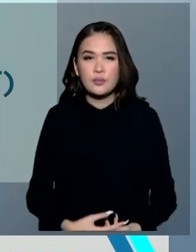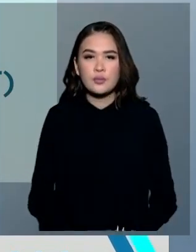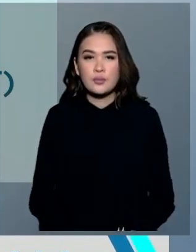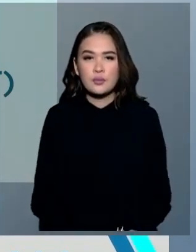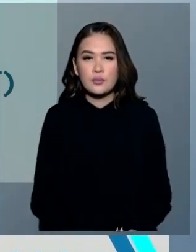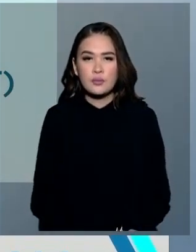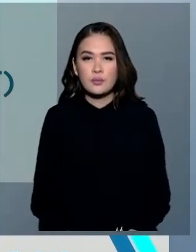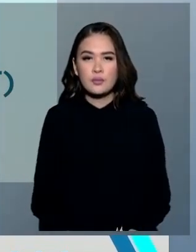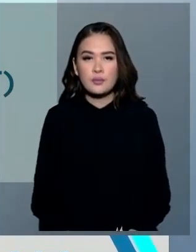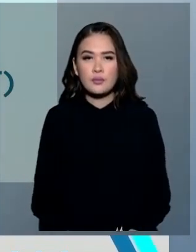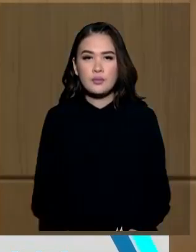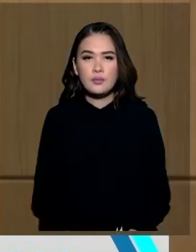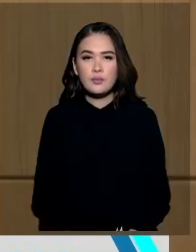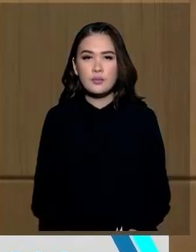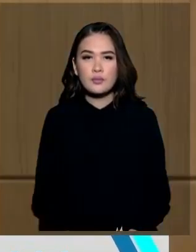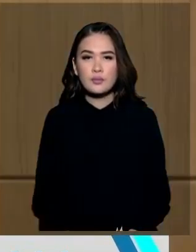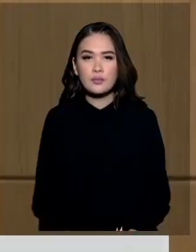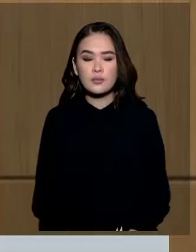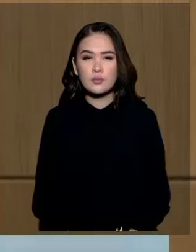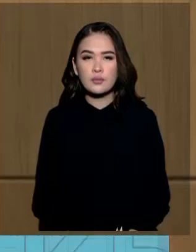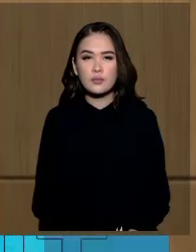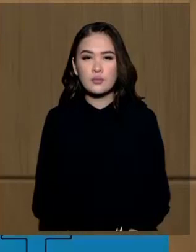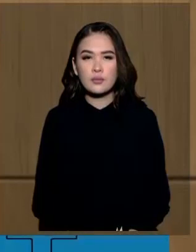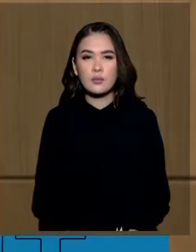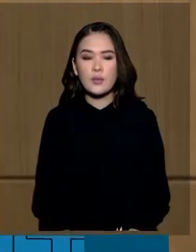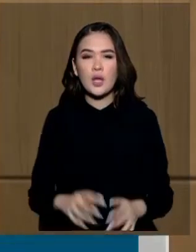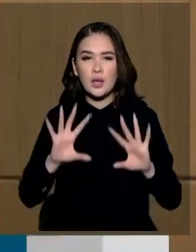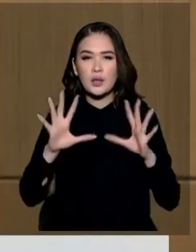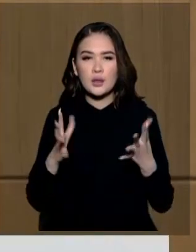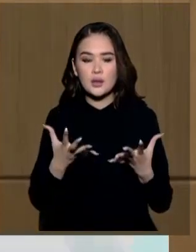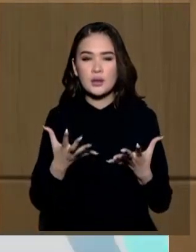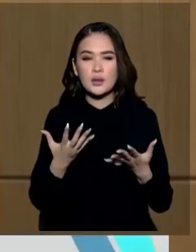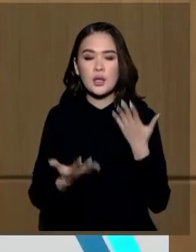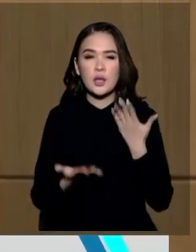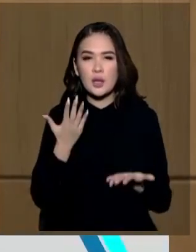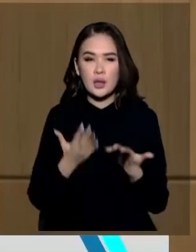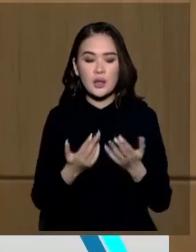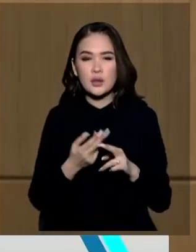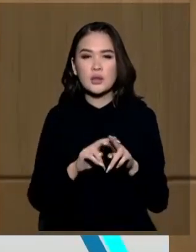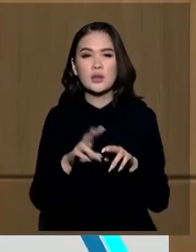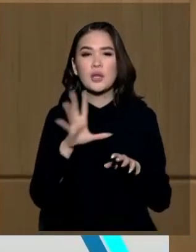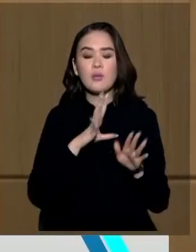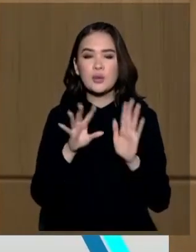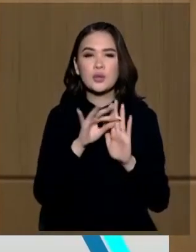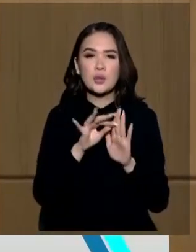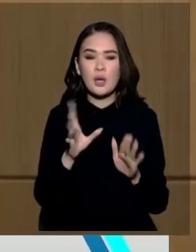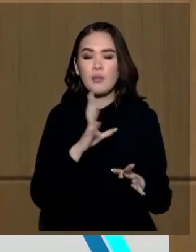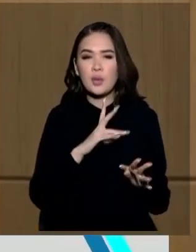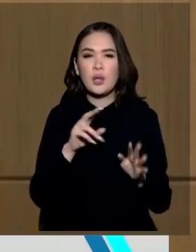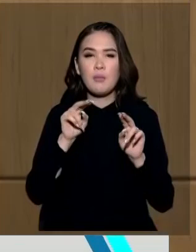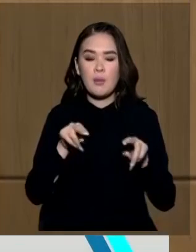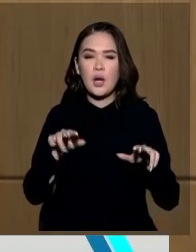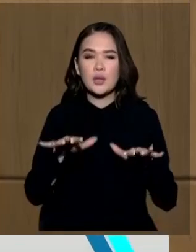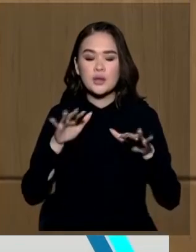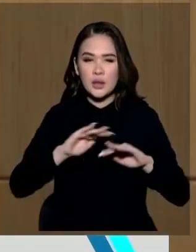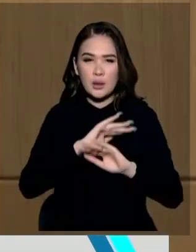Если по итогам выборов Егер сайлау қорытындысы бойынша кандидат немесе саяси партия